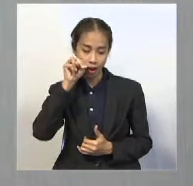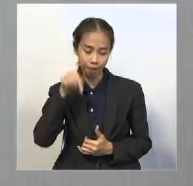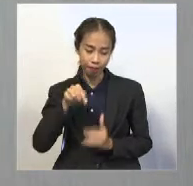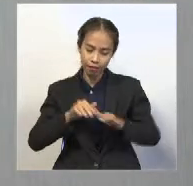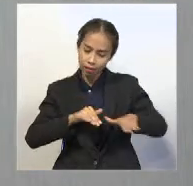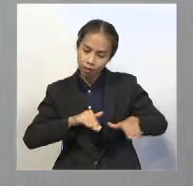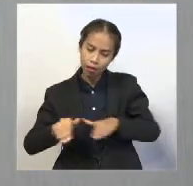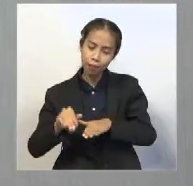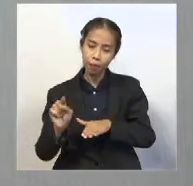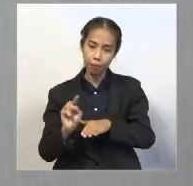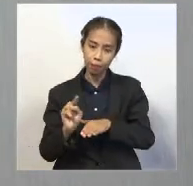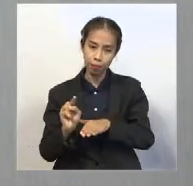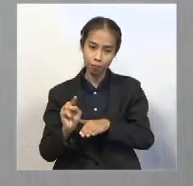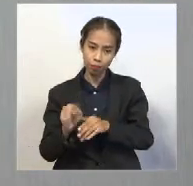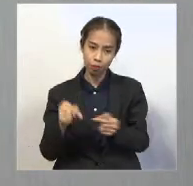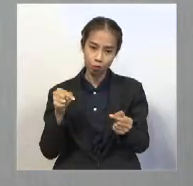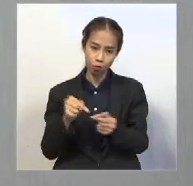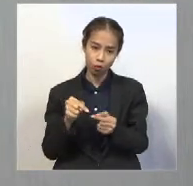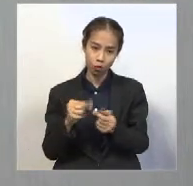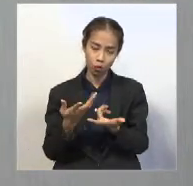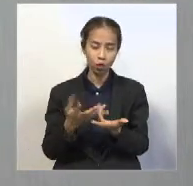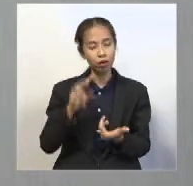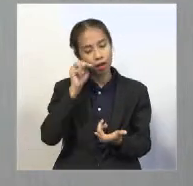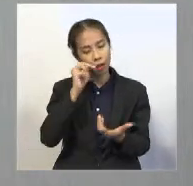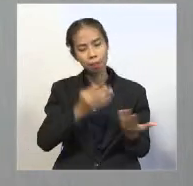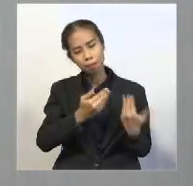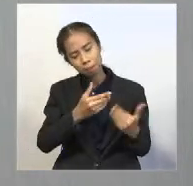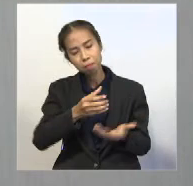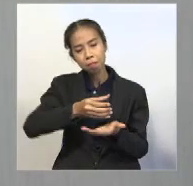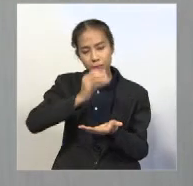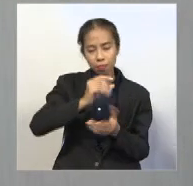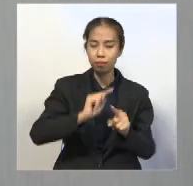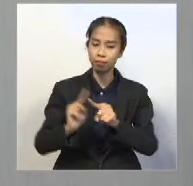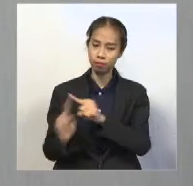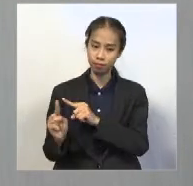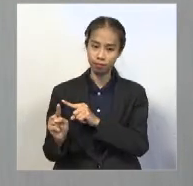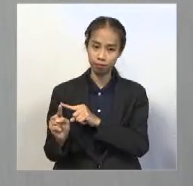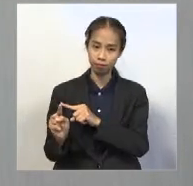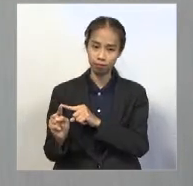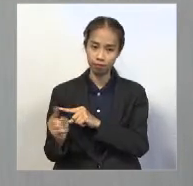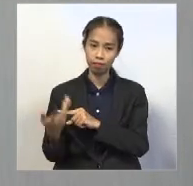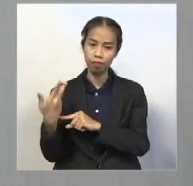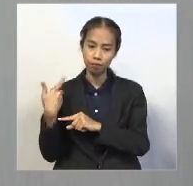ไว้เพื่อใช้ในการอุปโภคหรือว่าจะเป็นในการ